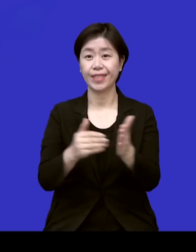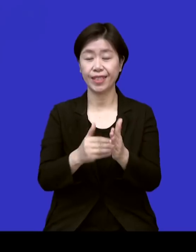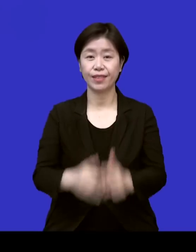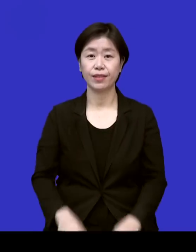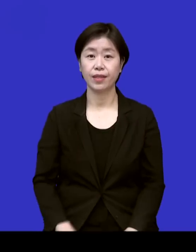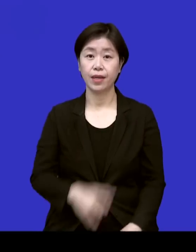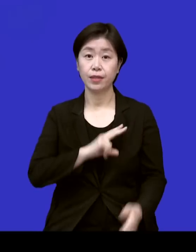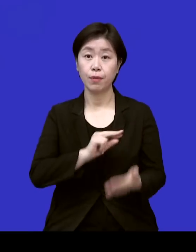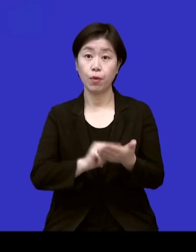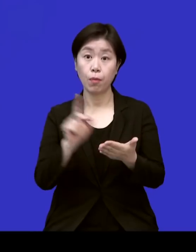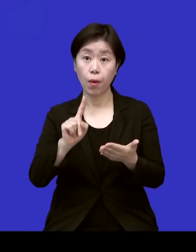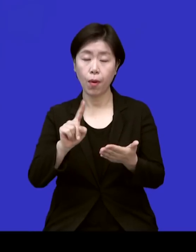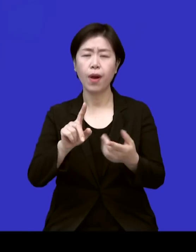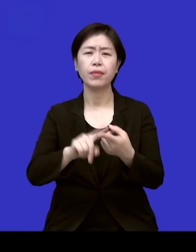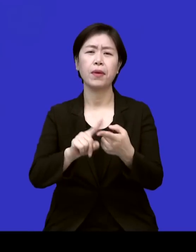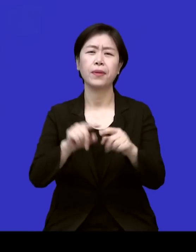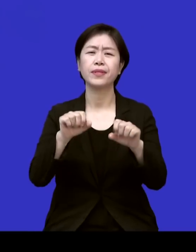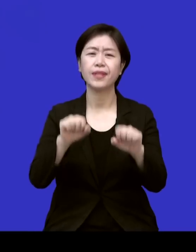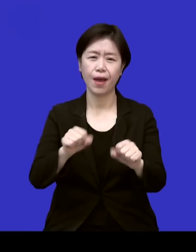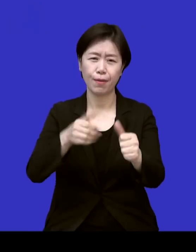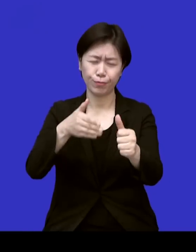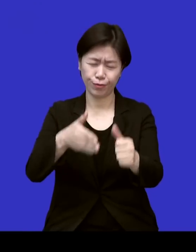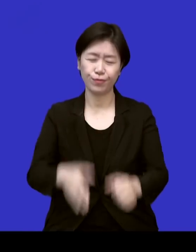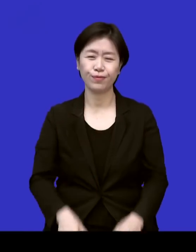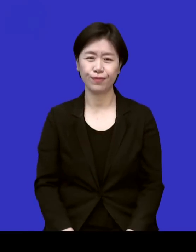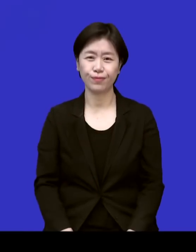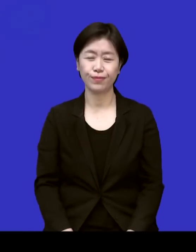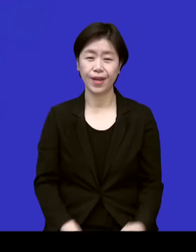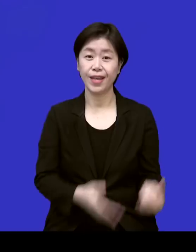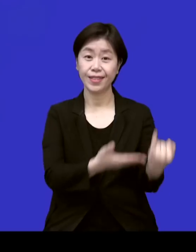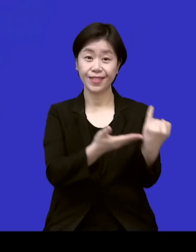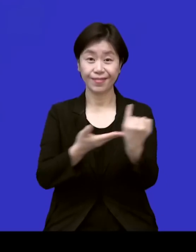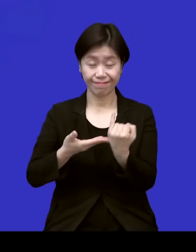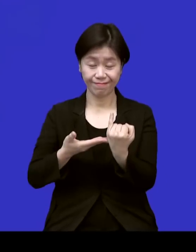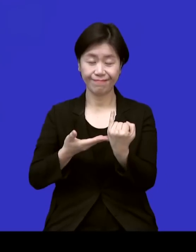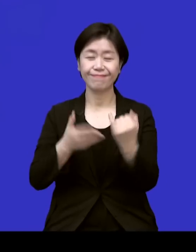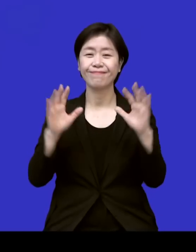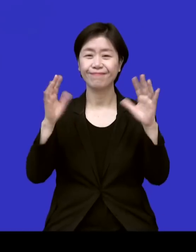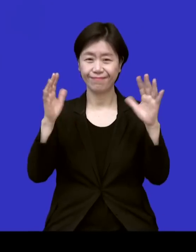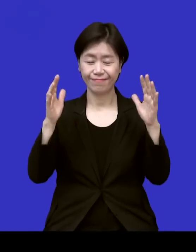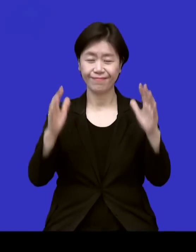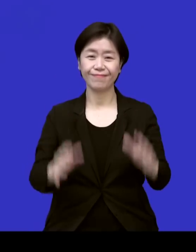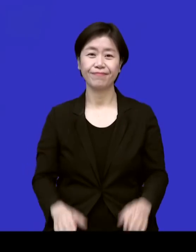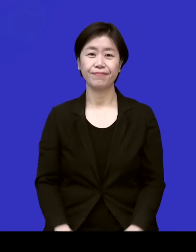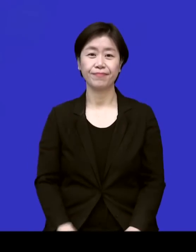안 해도 돼 책의 저자이신 이유미 집사님을 모셔보도록 하겠습니다. 어서 오세요.